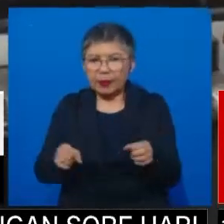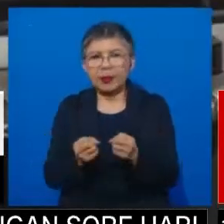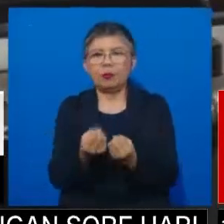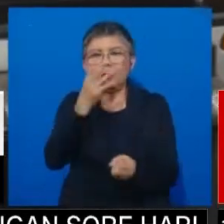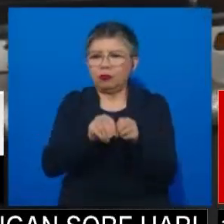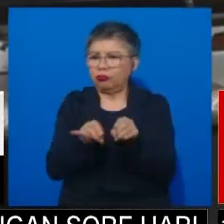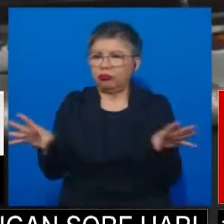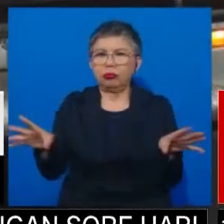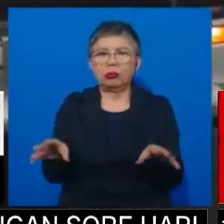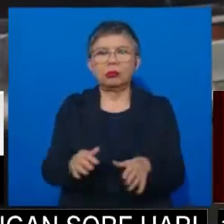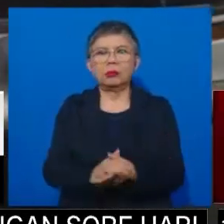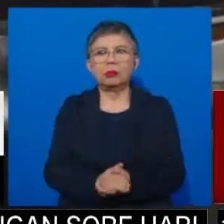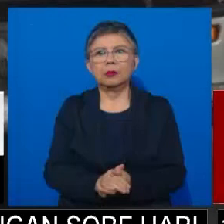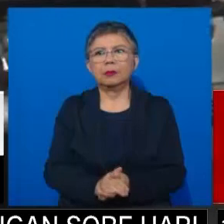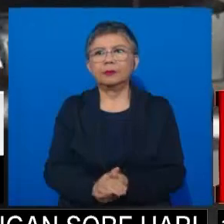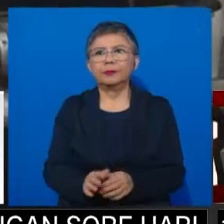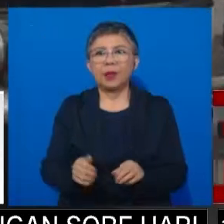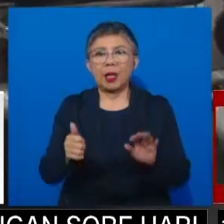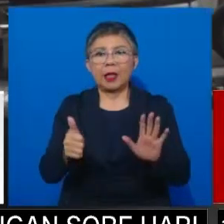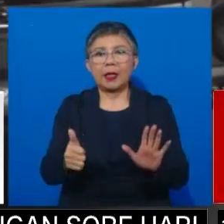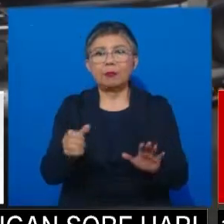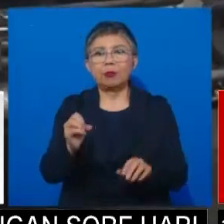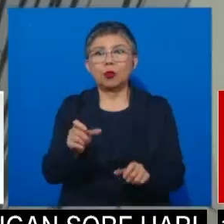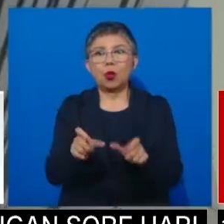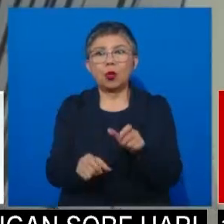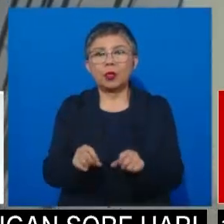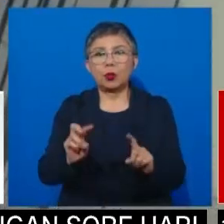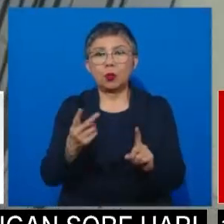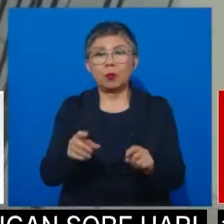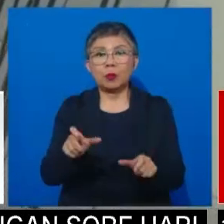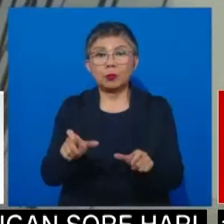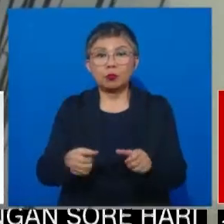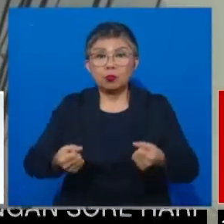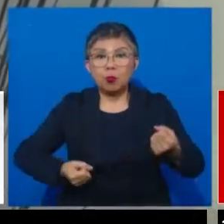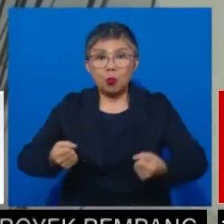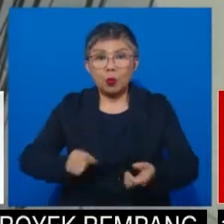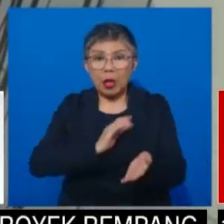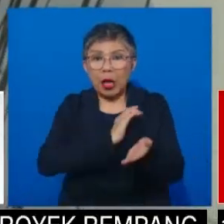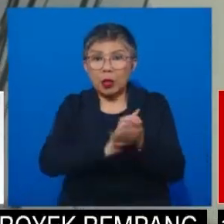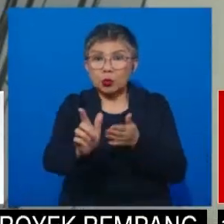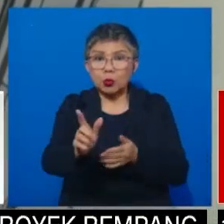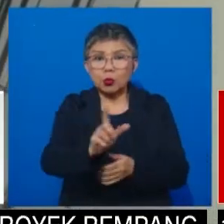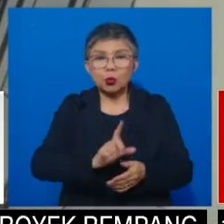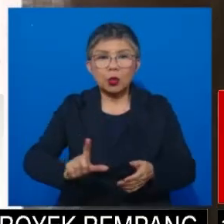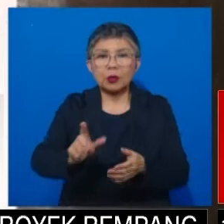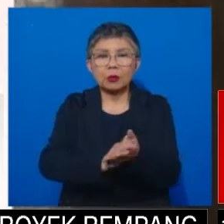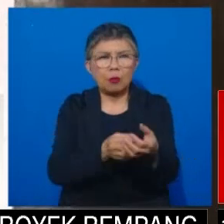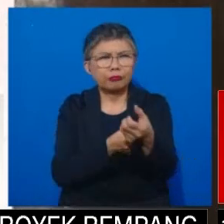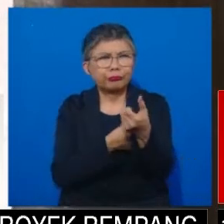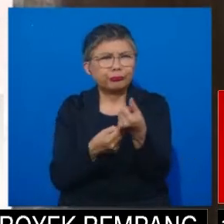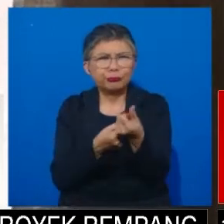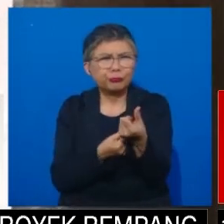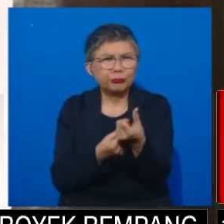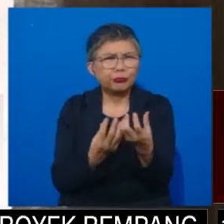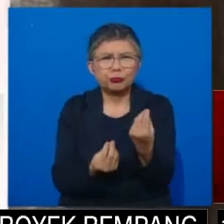kanannya. Sebanyak 60 personil dengan 12 unit mobil pemadam dikerahkan ke lokasi kejadian untuk melakukan